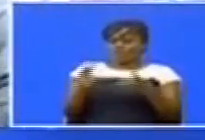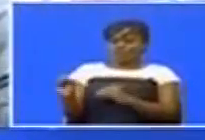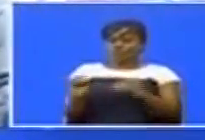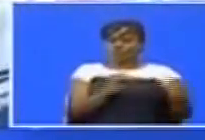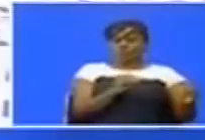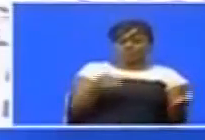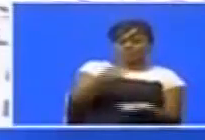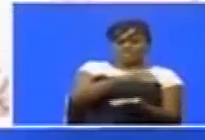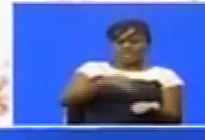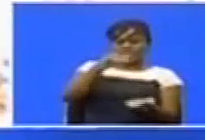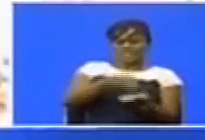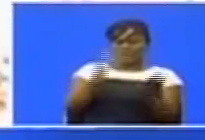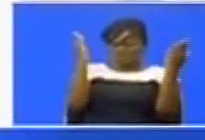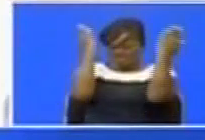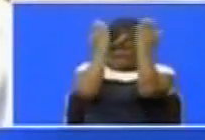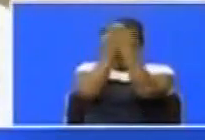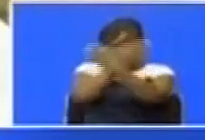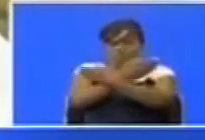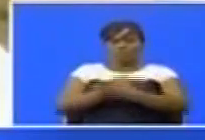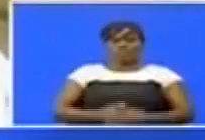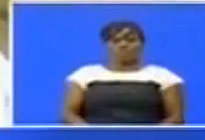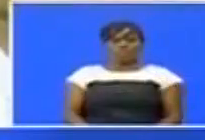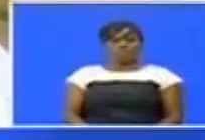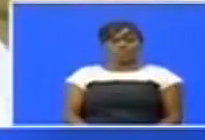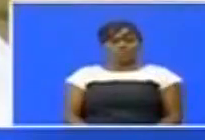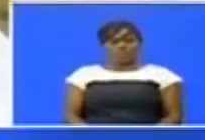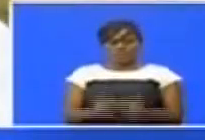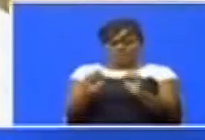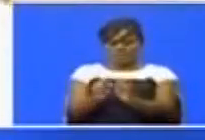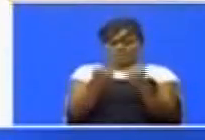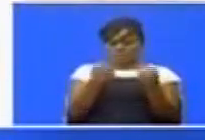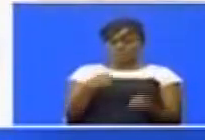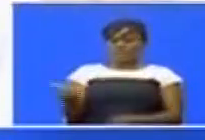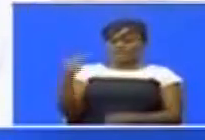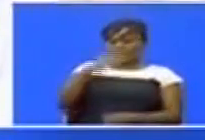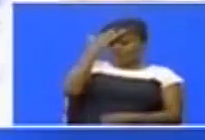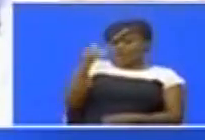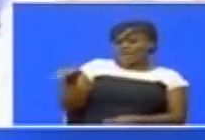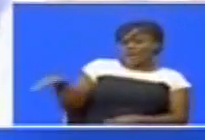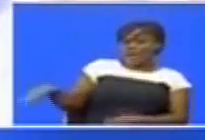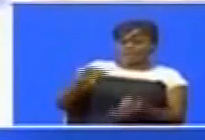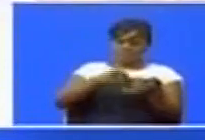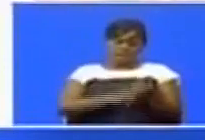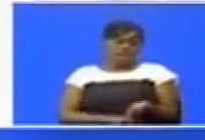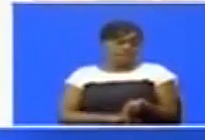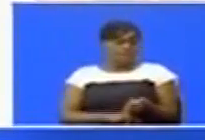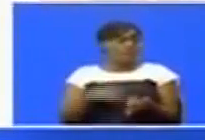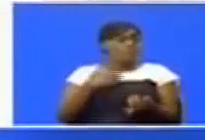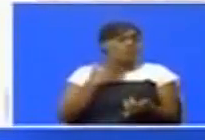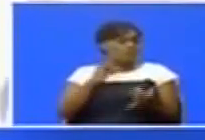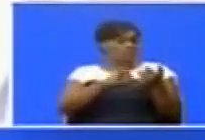katika kambi hii usiku wa manane. Nilikuja rescue kwa sababu ya early marriage. Siku anataka